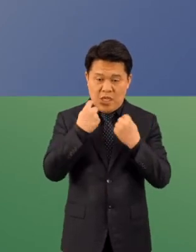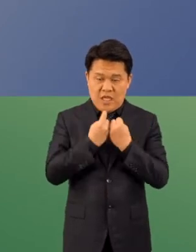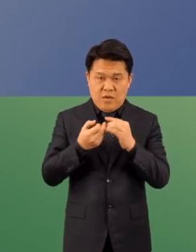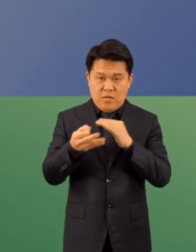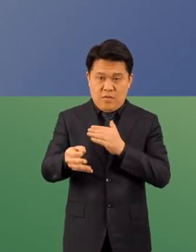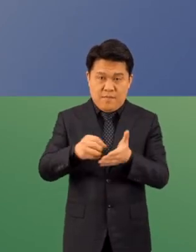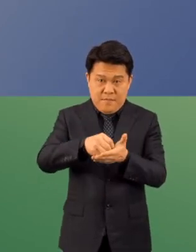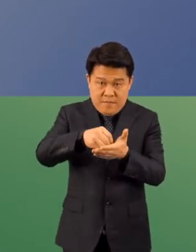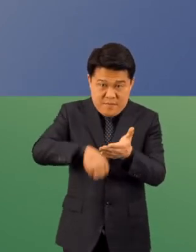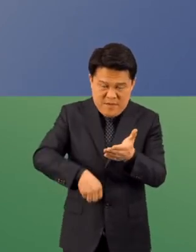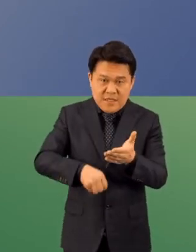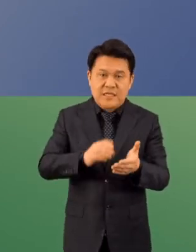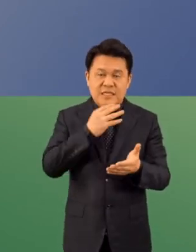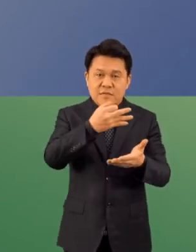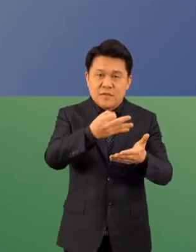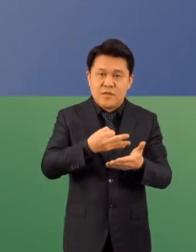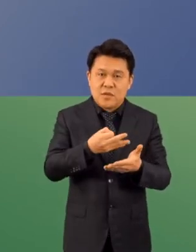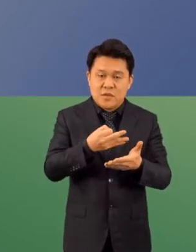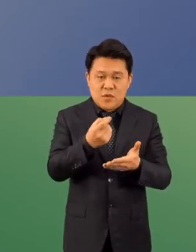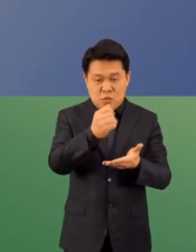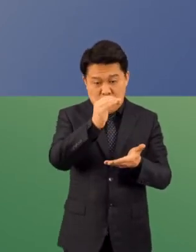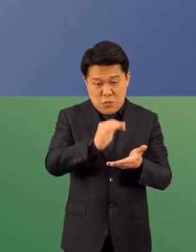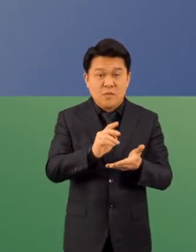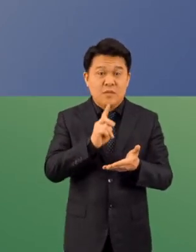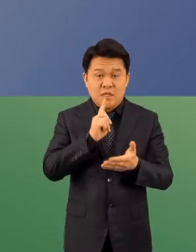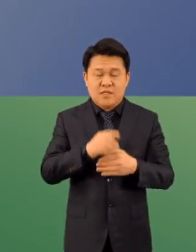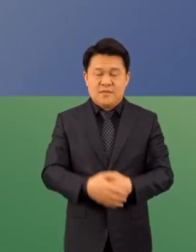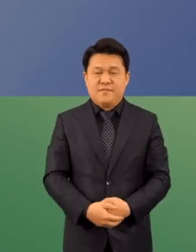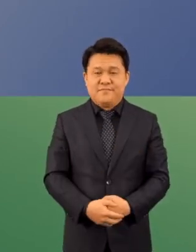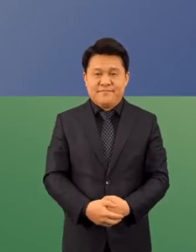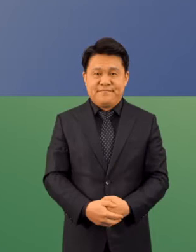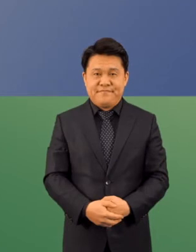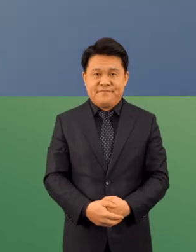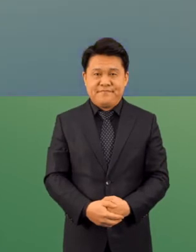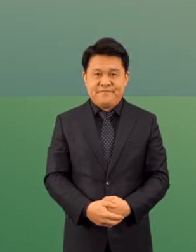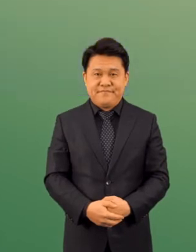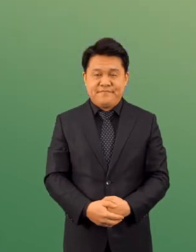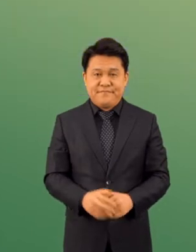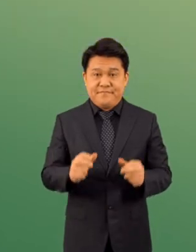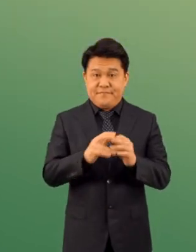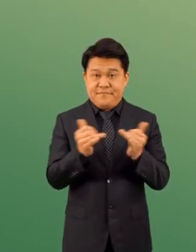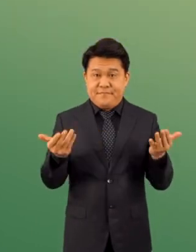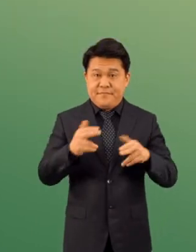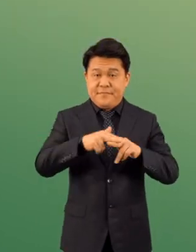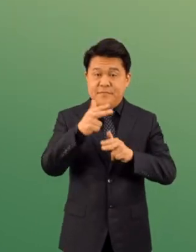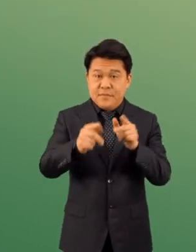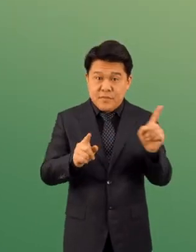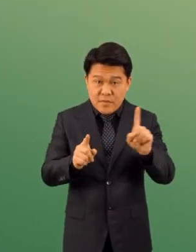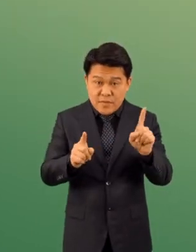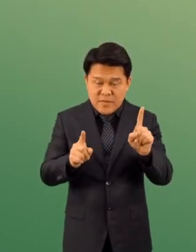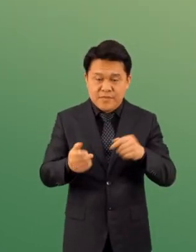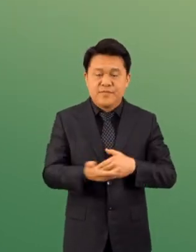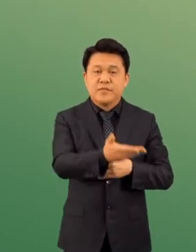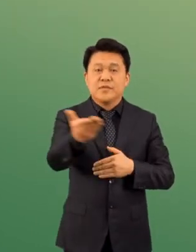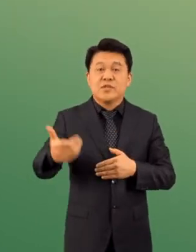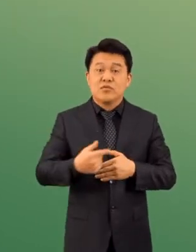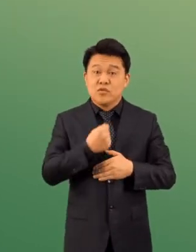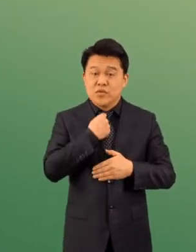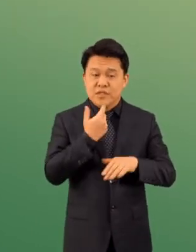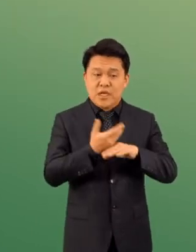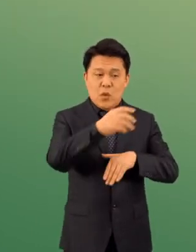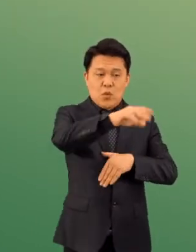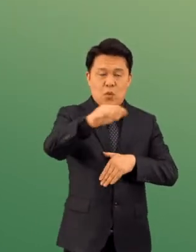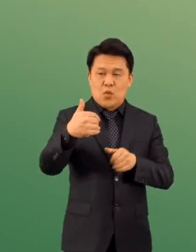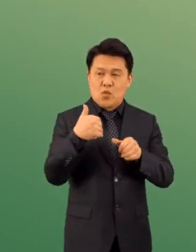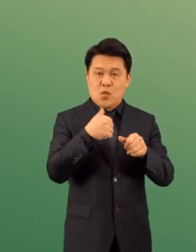본인 부담금이 제외되어 실제 받는 금액과 다를 수 있습니다. 장애인 일자리 사업은 여러분이 원하는